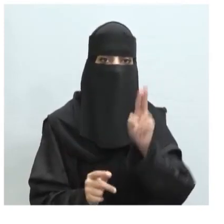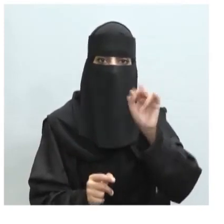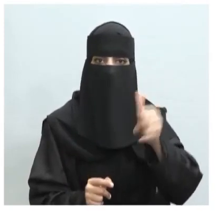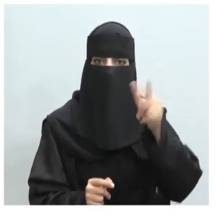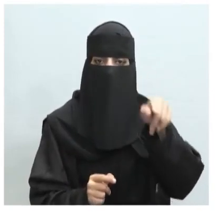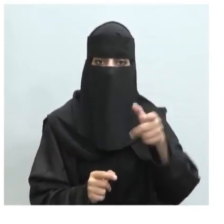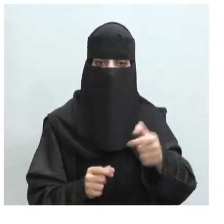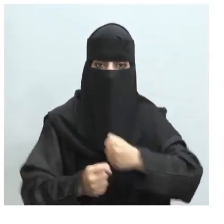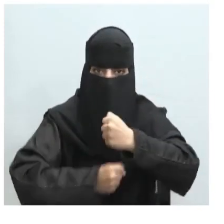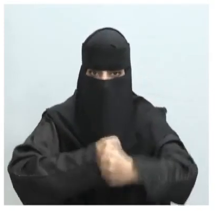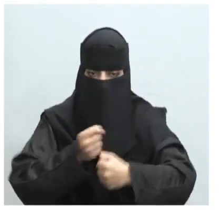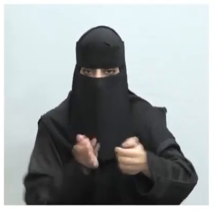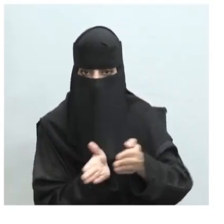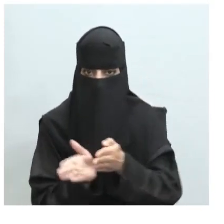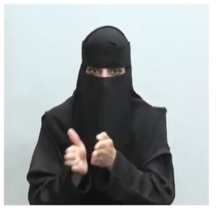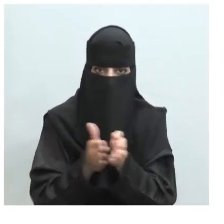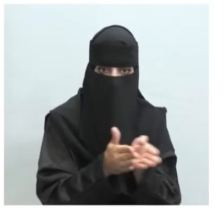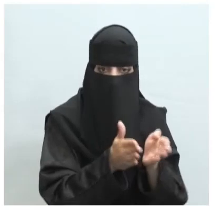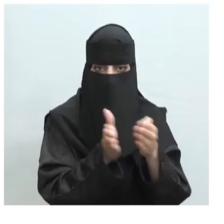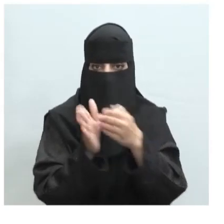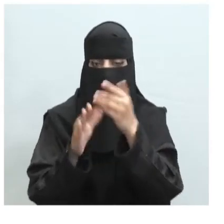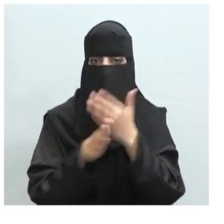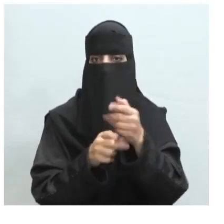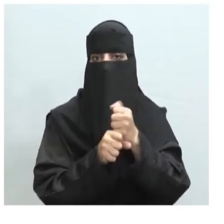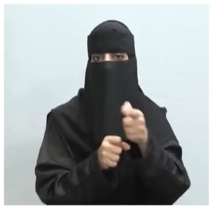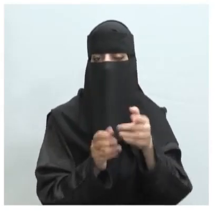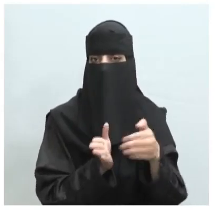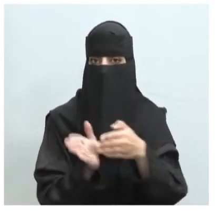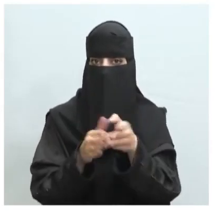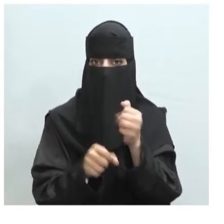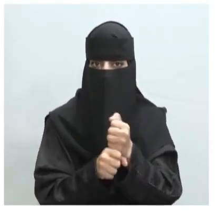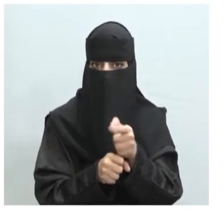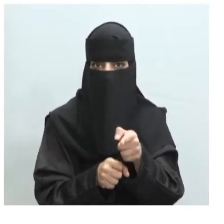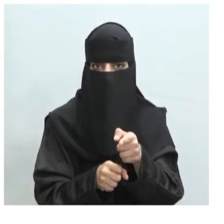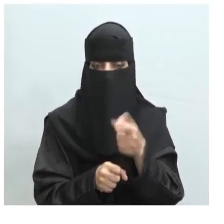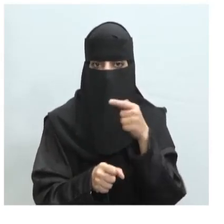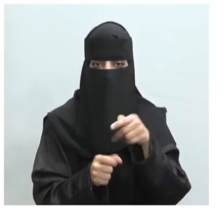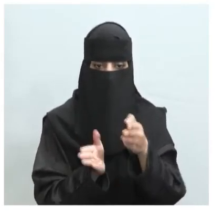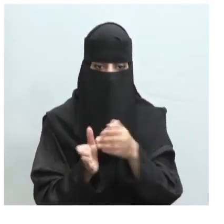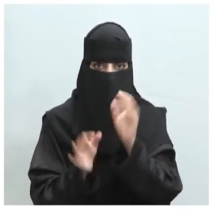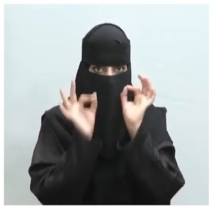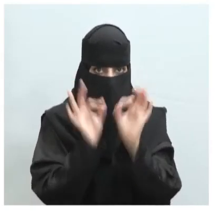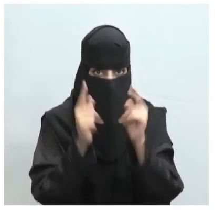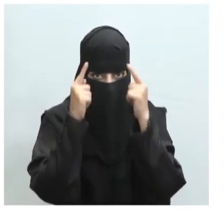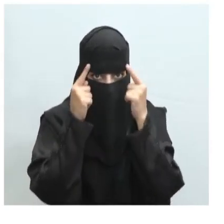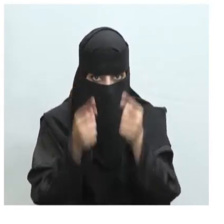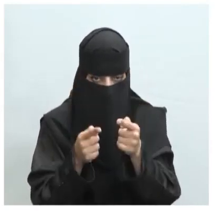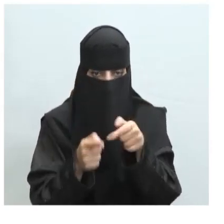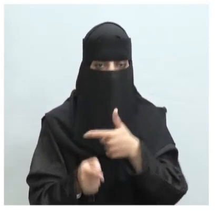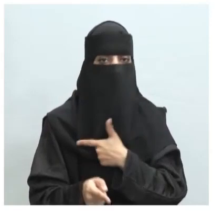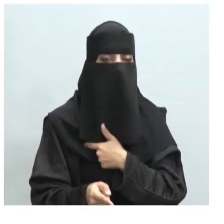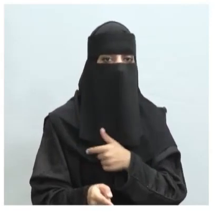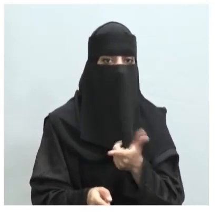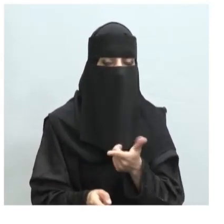الشحنات الكهربائيه في مسار الماء عندما تتحرك هذه الشحنات الكهربائيه في مسار معين هذا ما